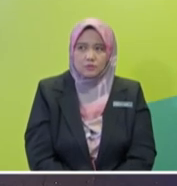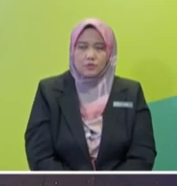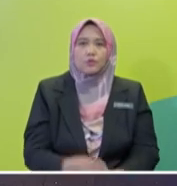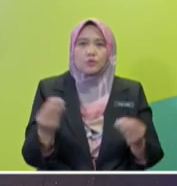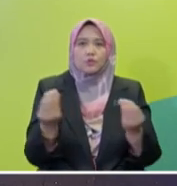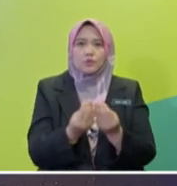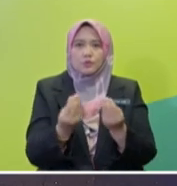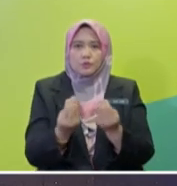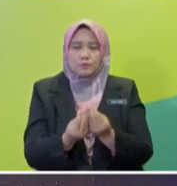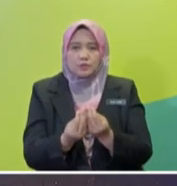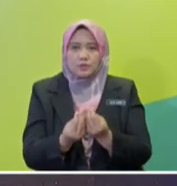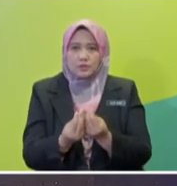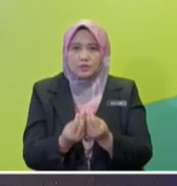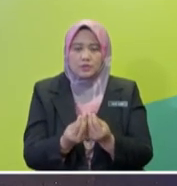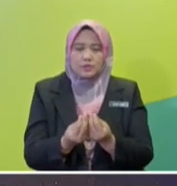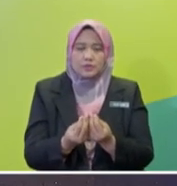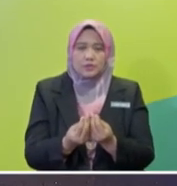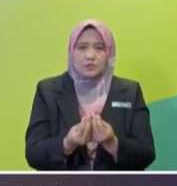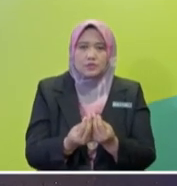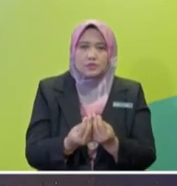sistek dalam sistem